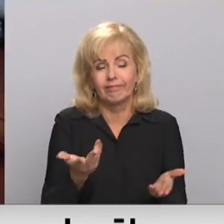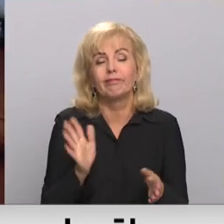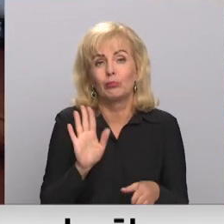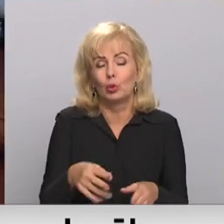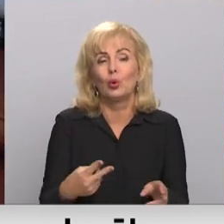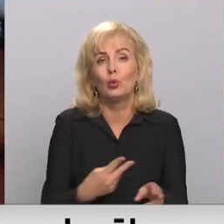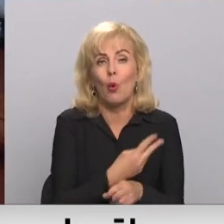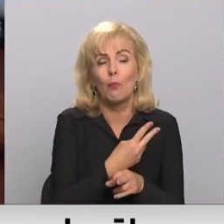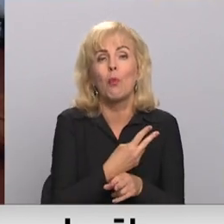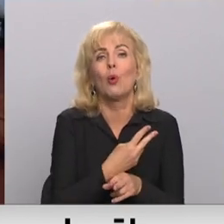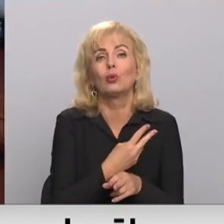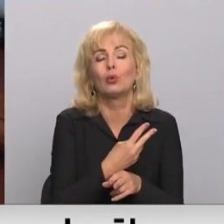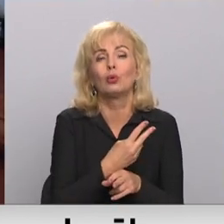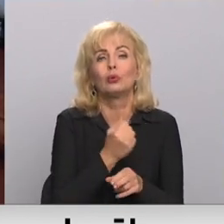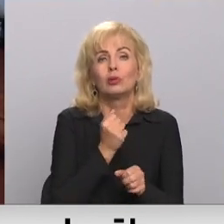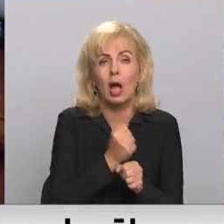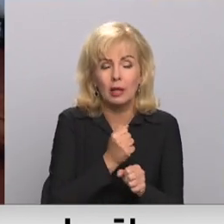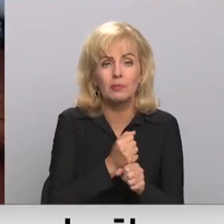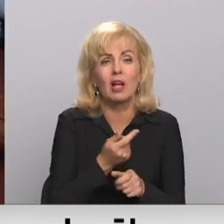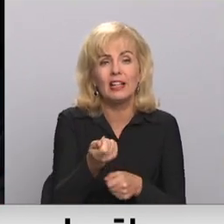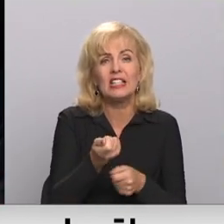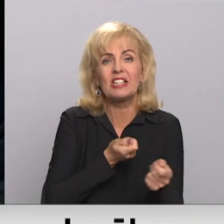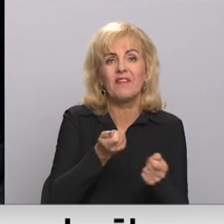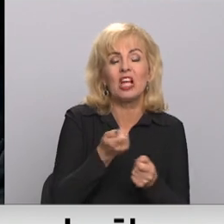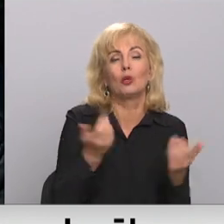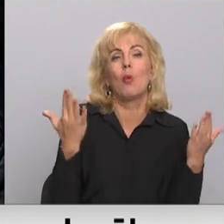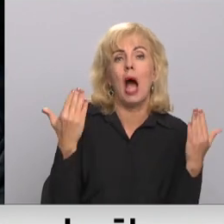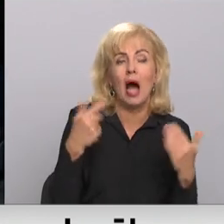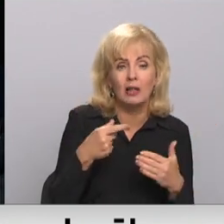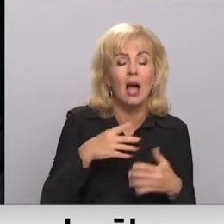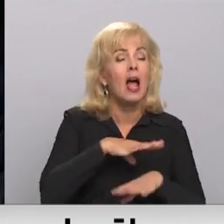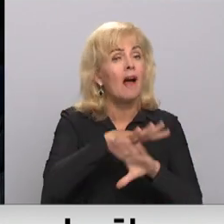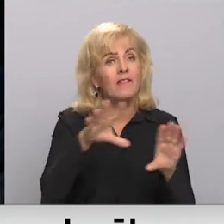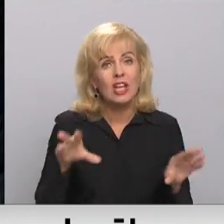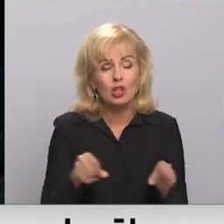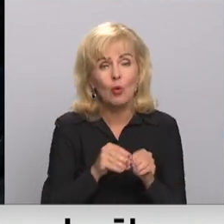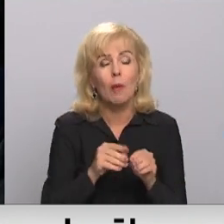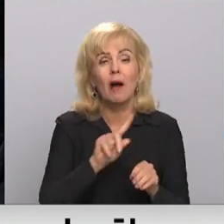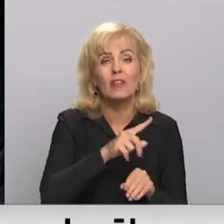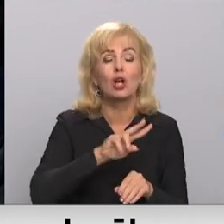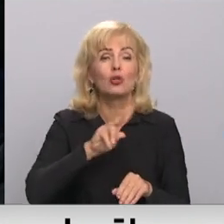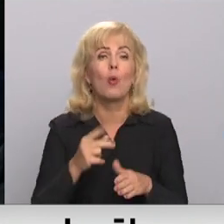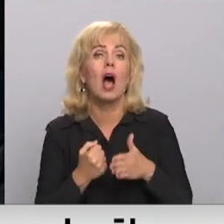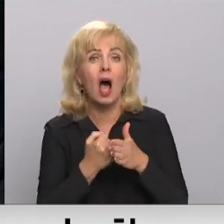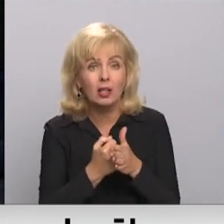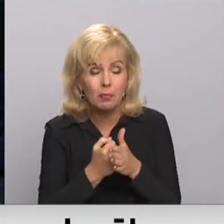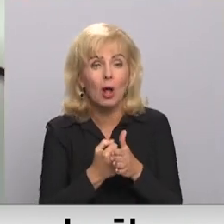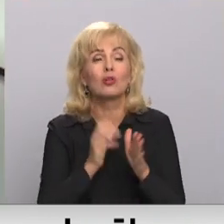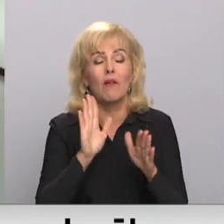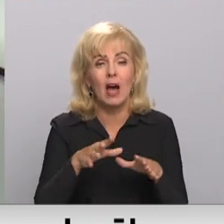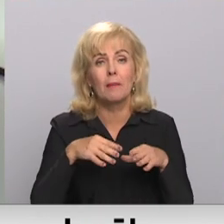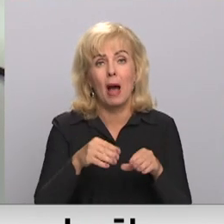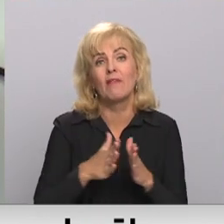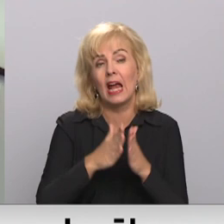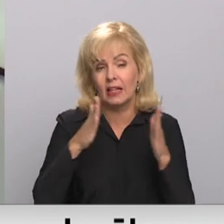atkal izvilktu orā, sapulsinot visus teikai kūpā. Visi kūpā, viņus otru atbalstot, mēs kūpā varam izdarīt daudz.